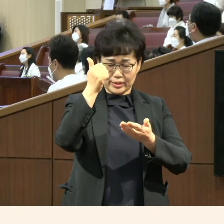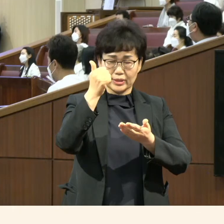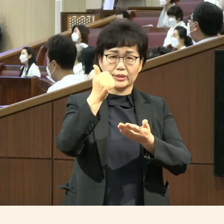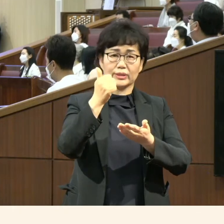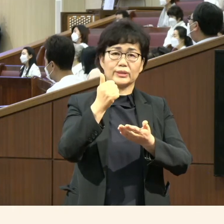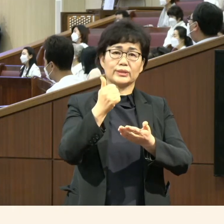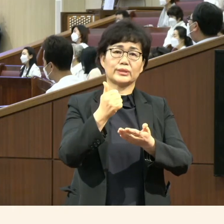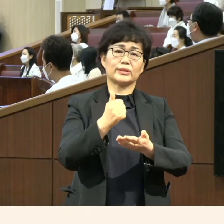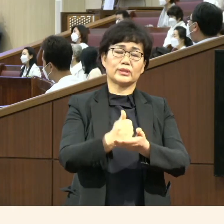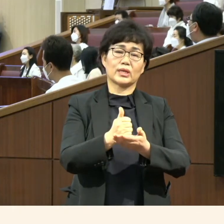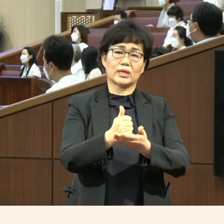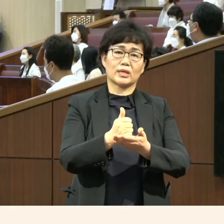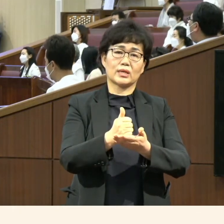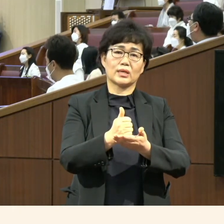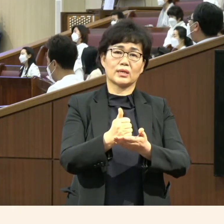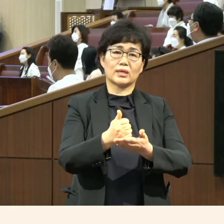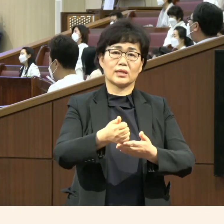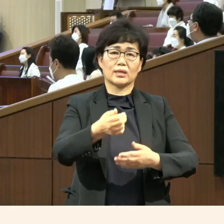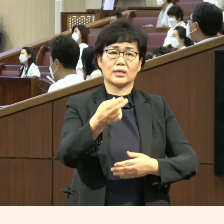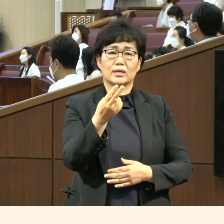붉은 죄